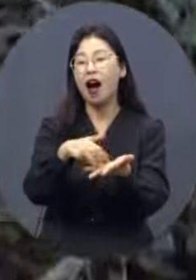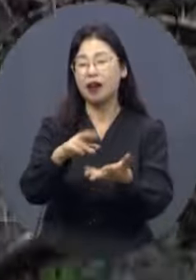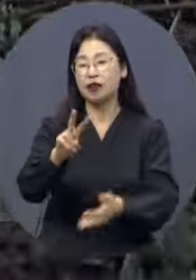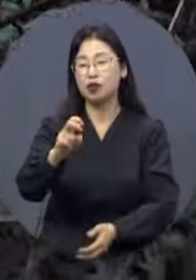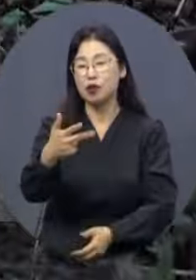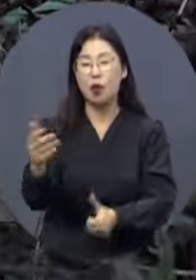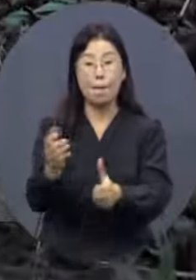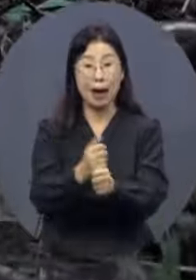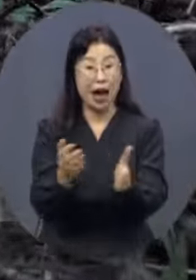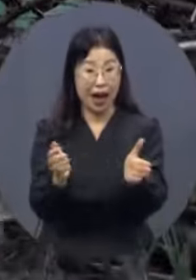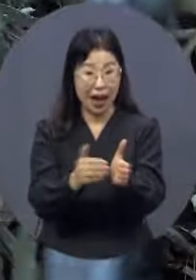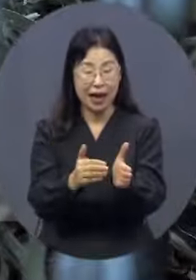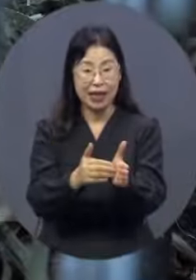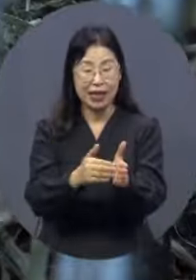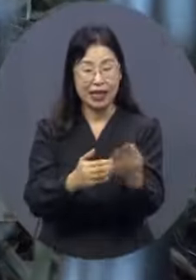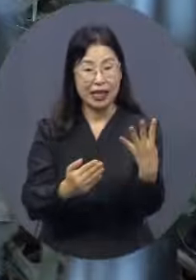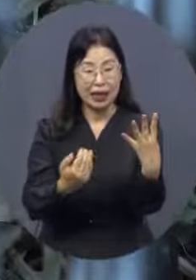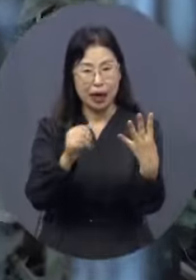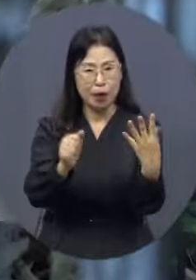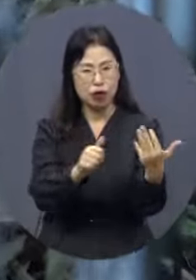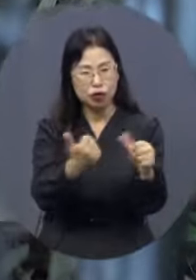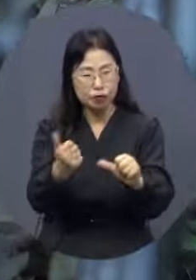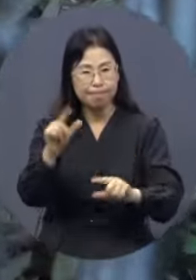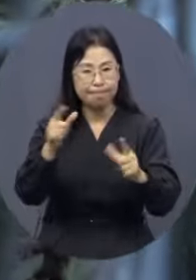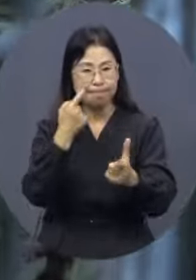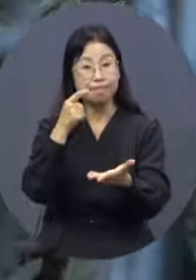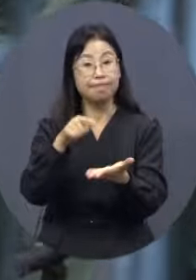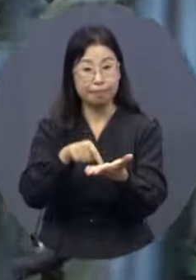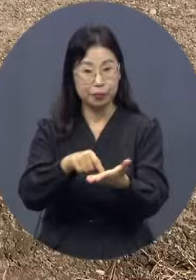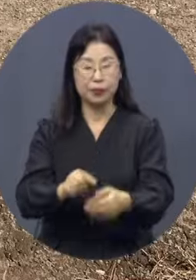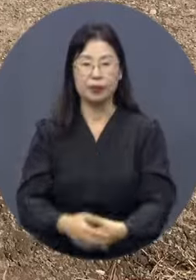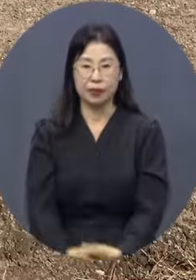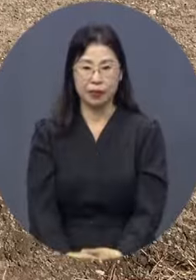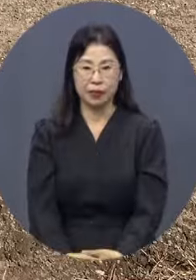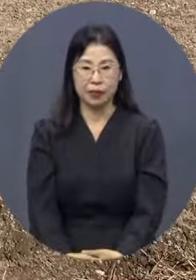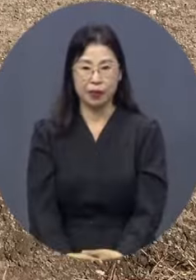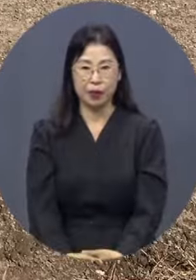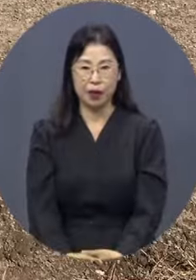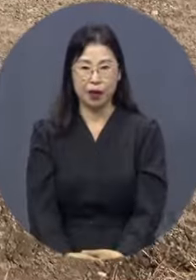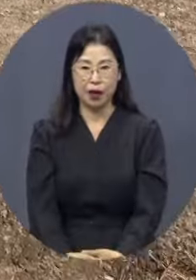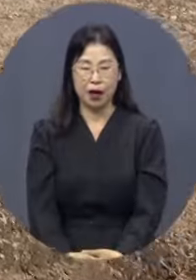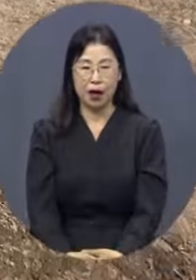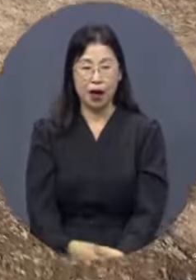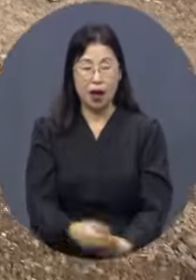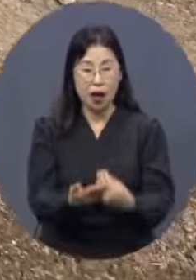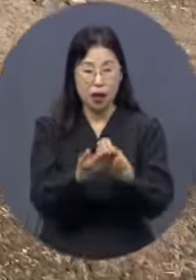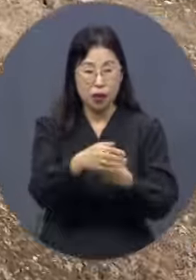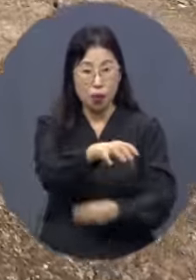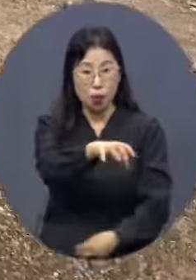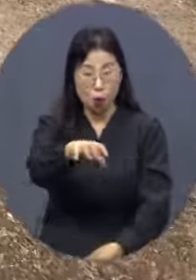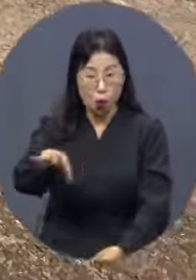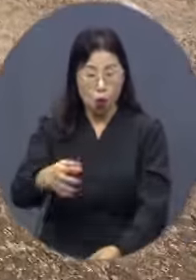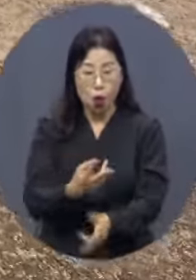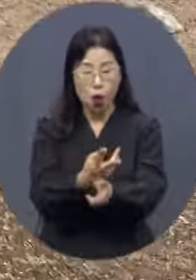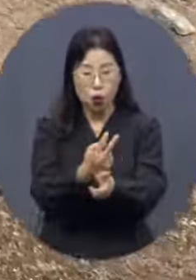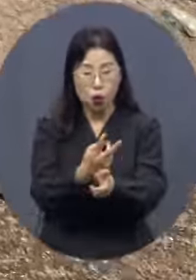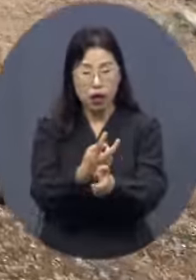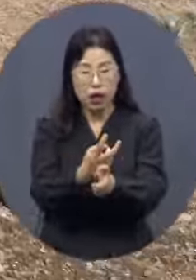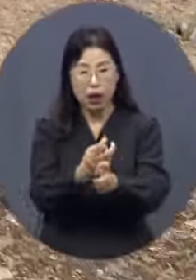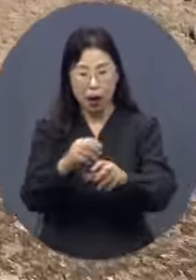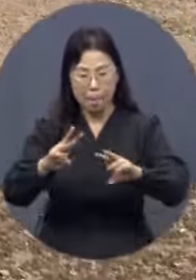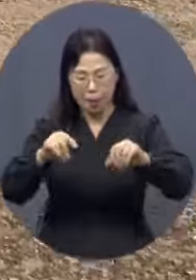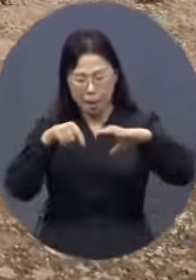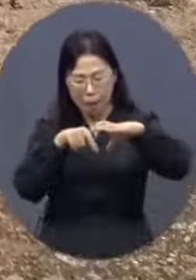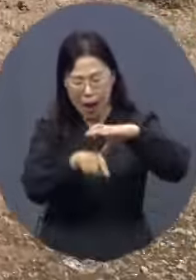마리를 붙잡았고네 마리는 죽은 채로 발견됐습니다 이처럼 범섬 곳곳에서는 토끼가 파놓은 구이나